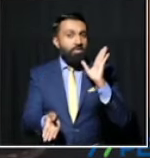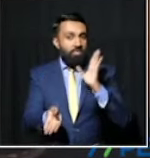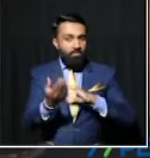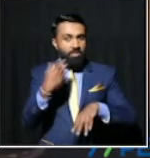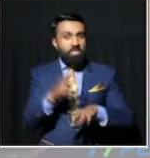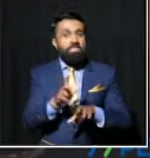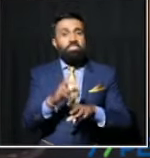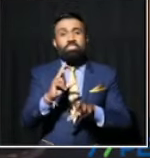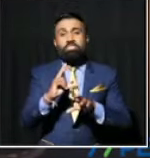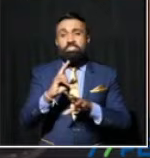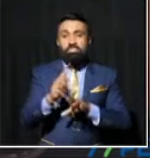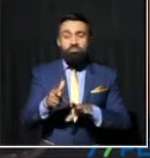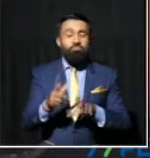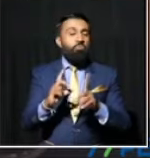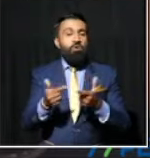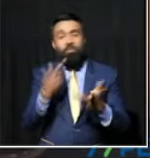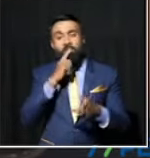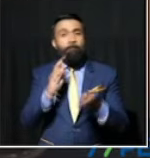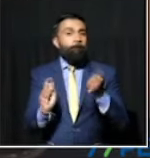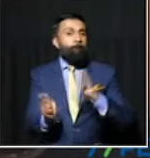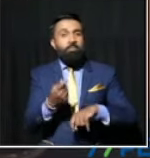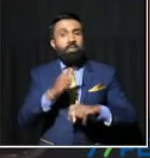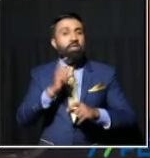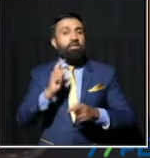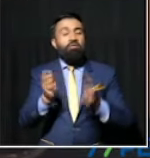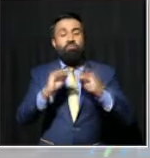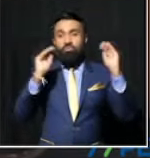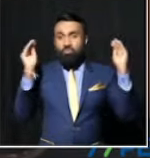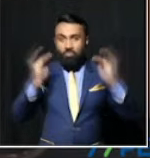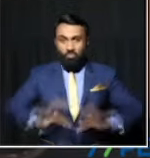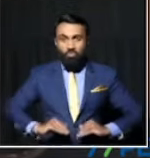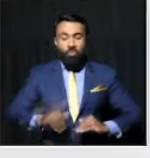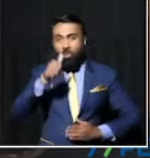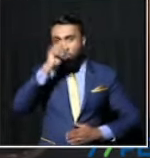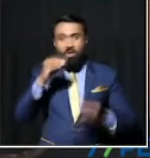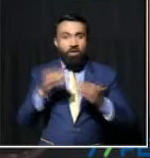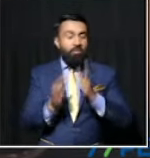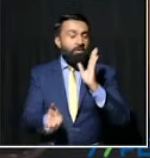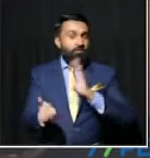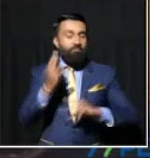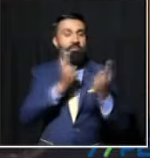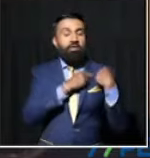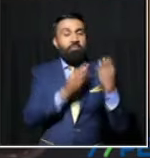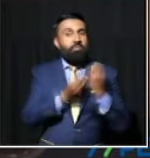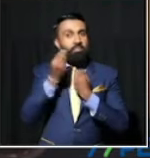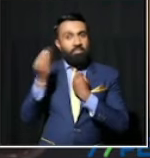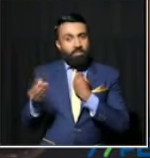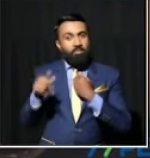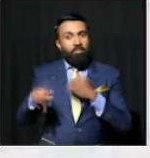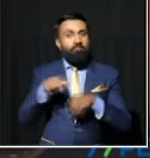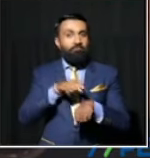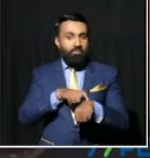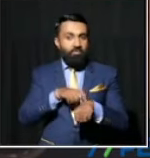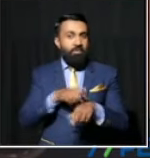බැට් එකක් ගන්න නැති ක්‍රිකට් එක පල්ලෙහාට දාපු ඔය දූෂිත රැළ ගෙවද ගෙදර යවලා ඒ වගකීම පවරන්න. ඒක කරන්න මේ වෙලාවේ බැයි